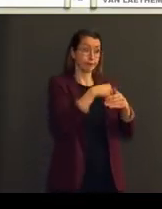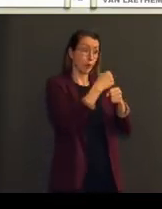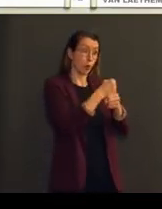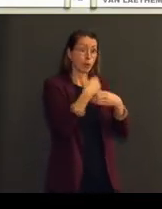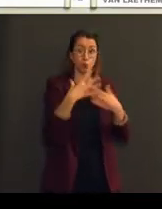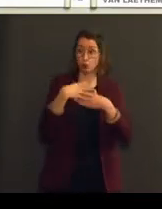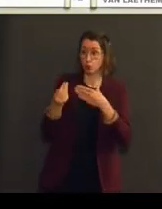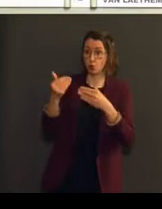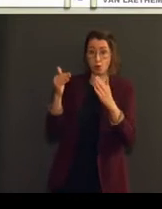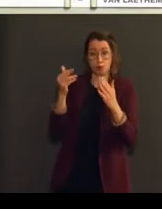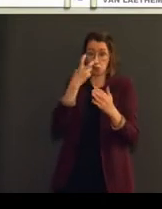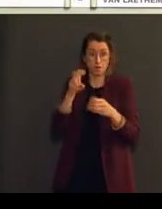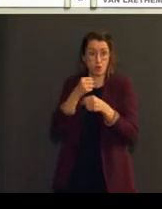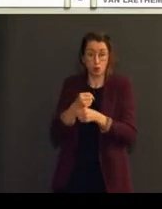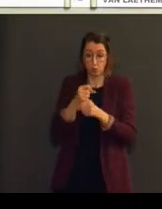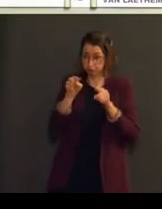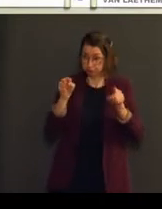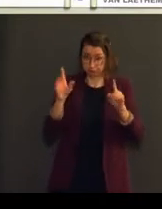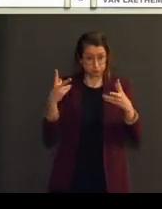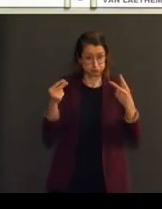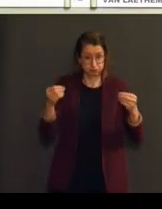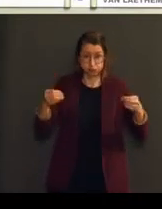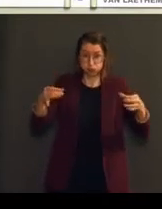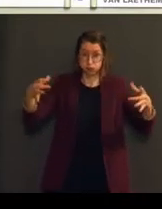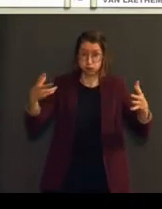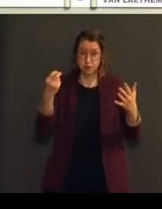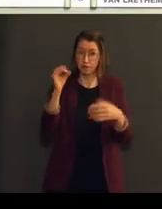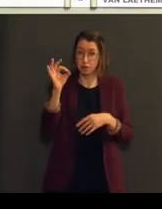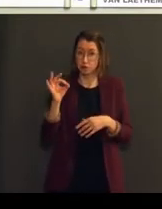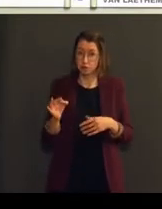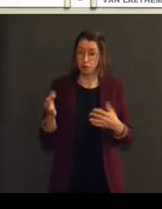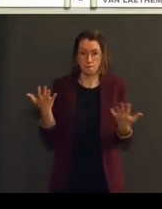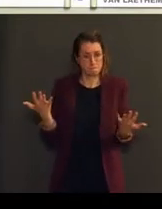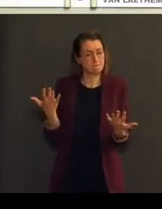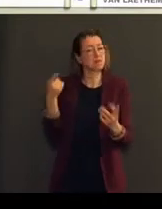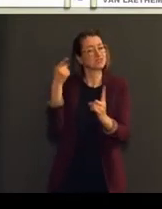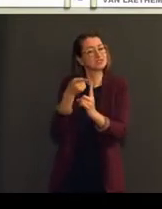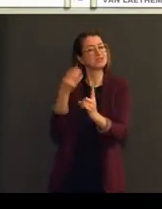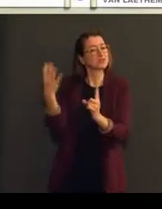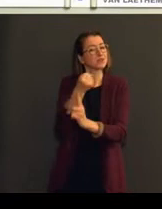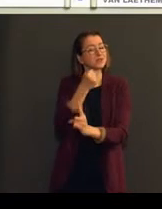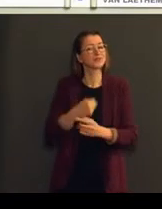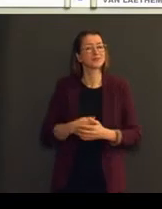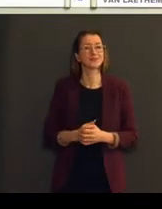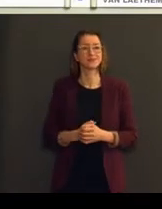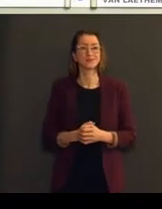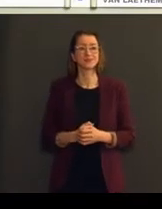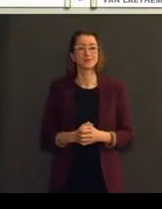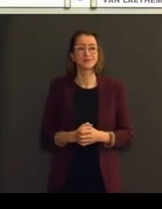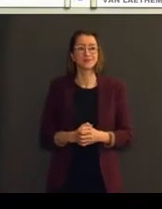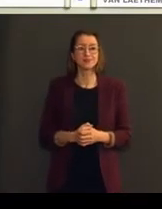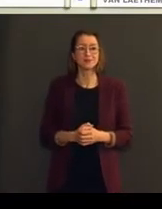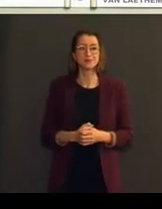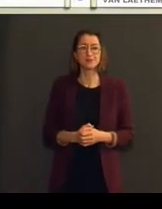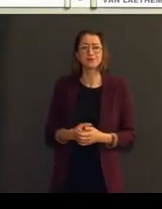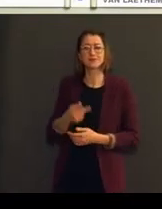l'objectif là, globalement, a été bien atteint. Par contre, et on le voit sur la diapositive qui suit maintenant, ce n'est pas la même chose qui s'est passée